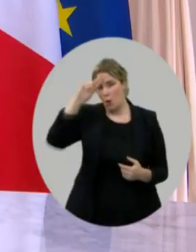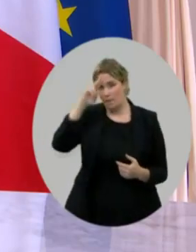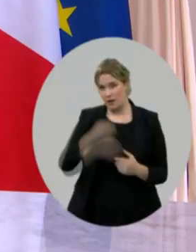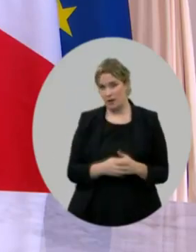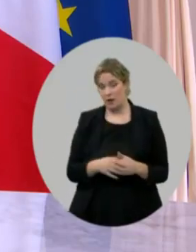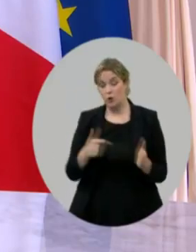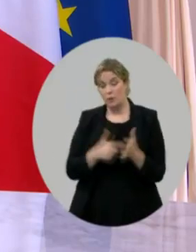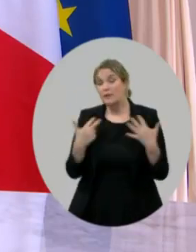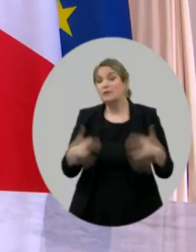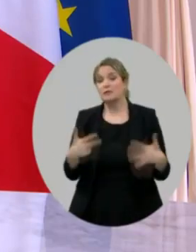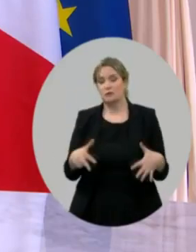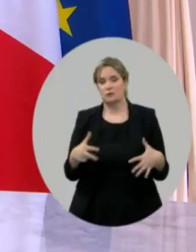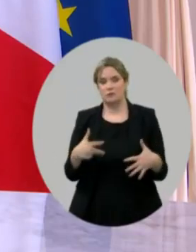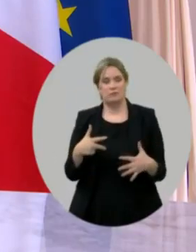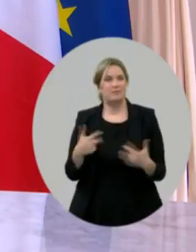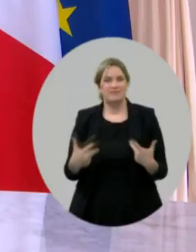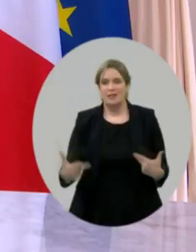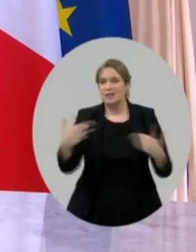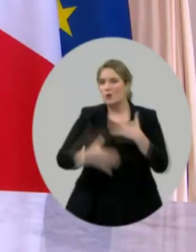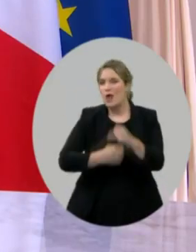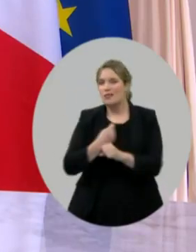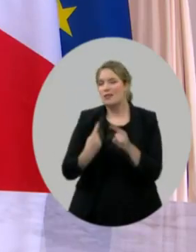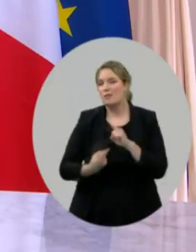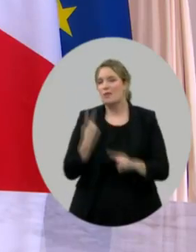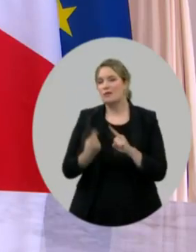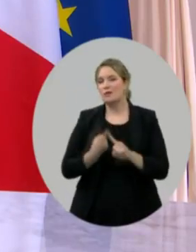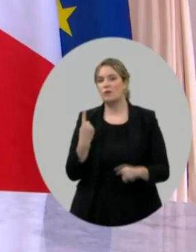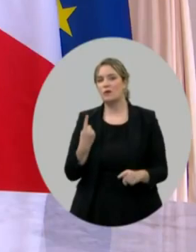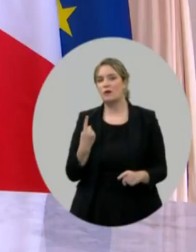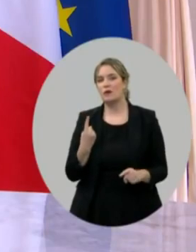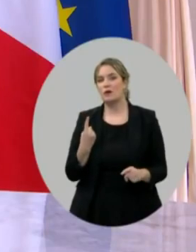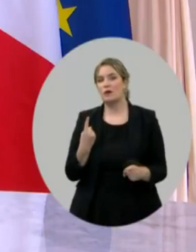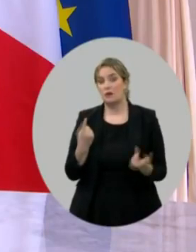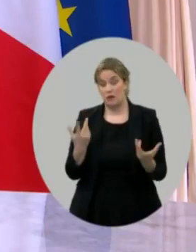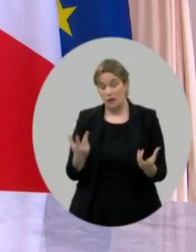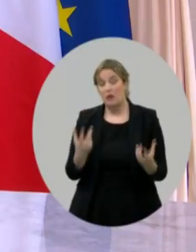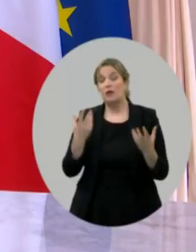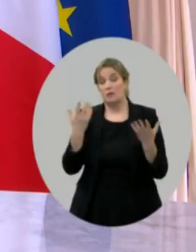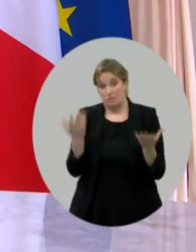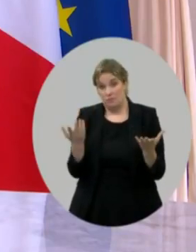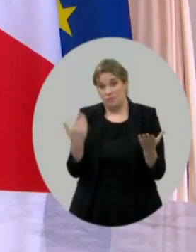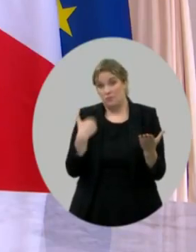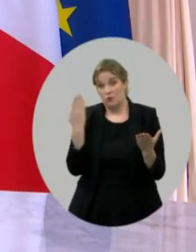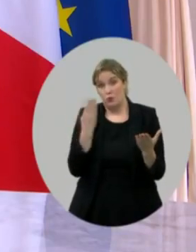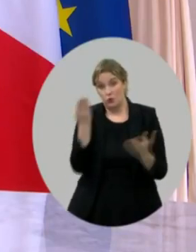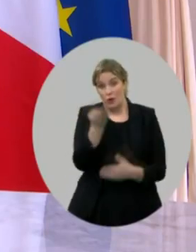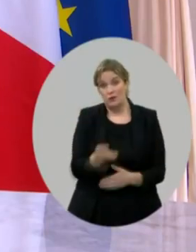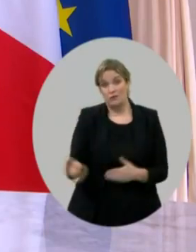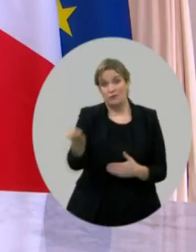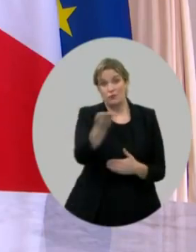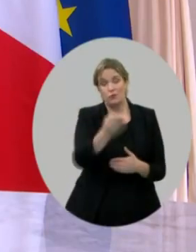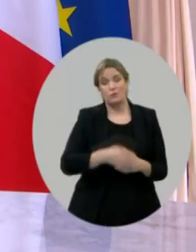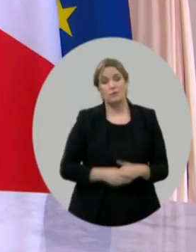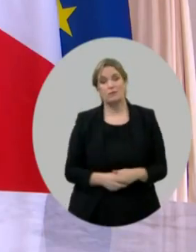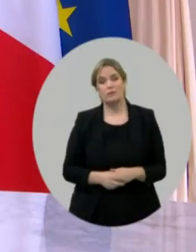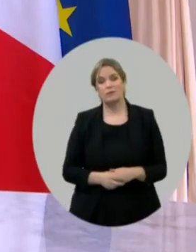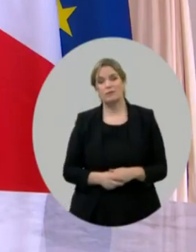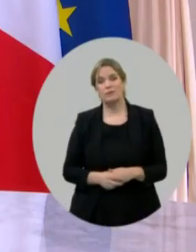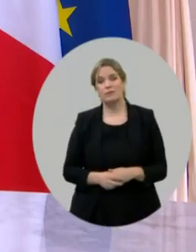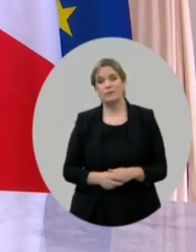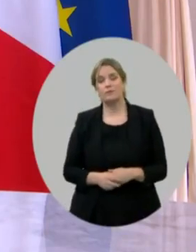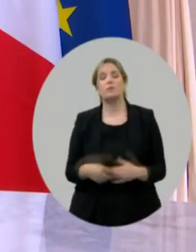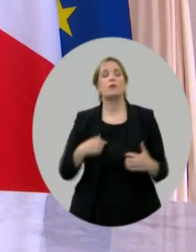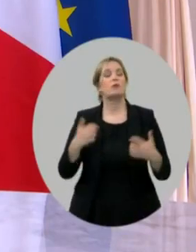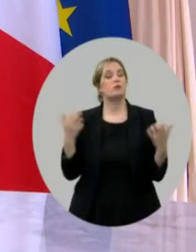2018 est une année toute particulière et j'aurai besoin cette année de vous. Je souhaite en effet